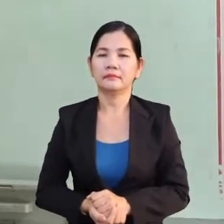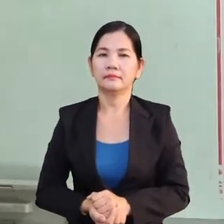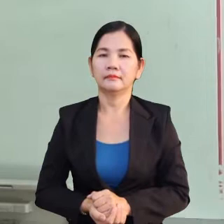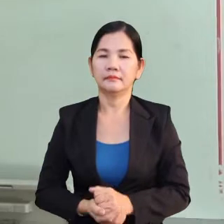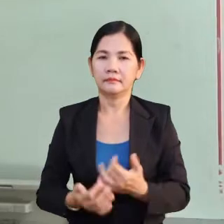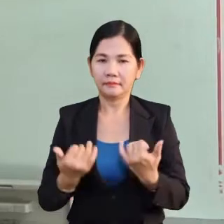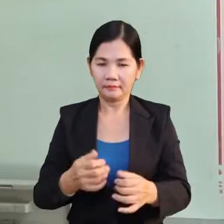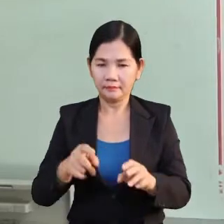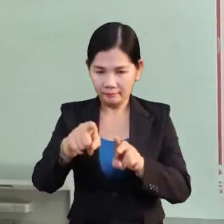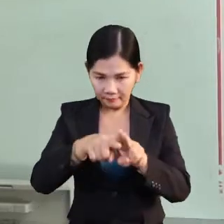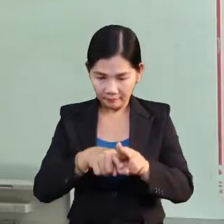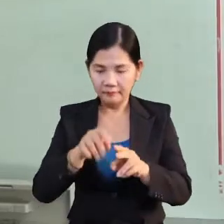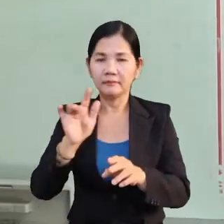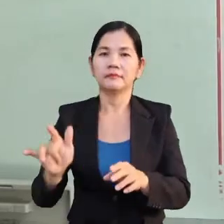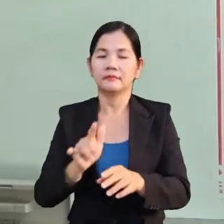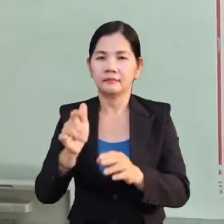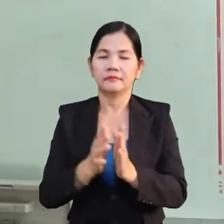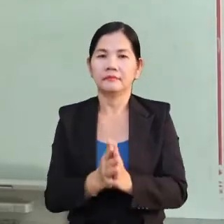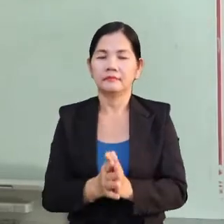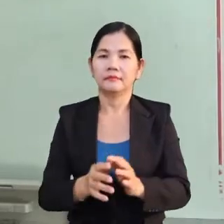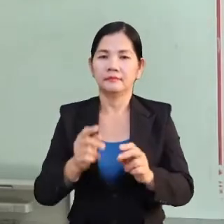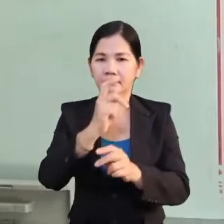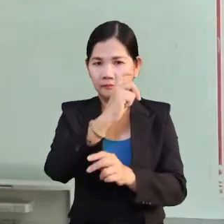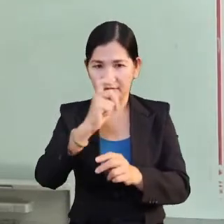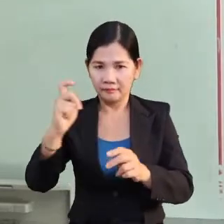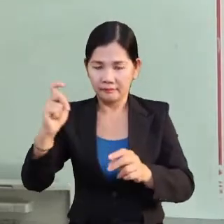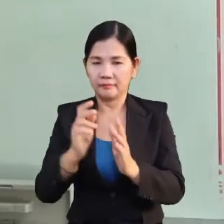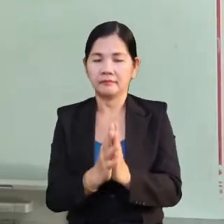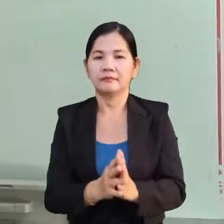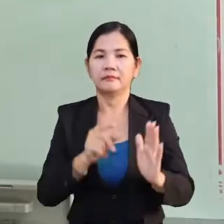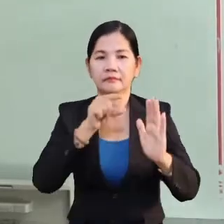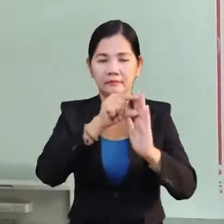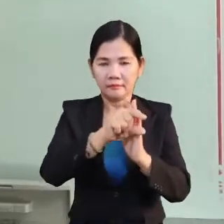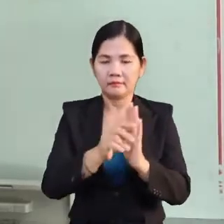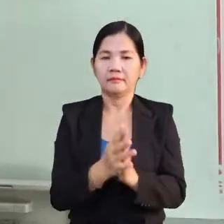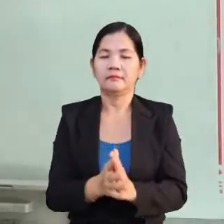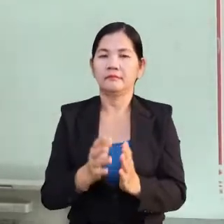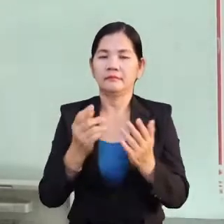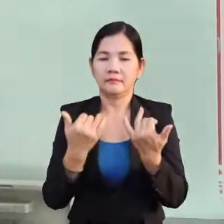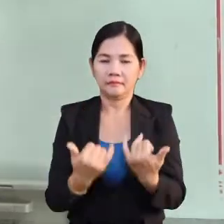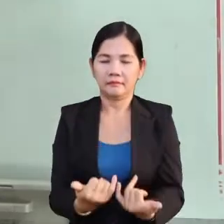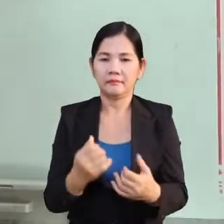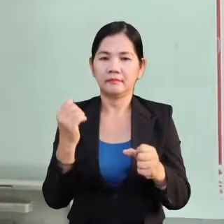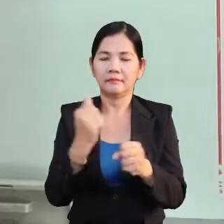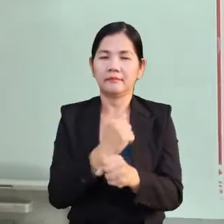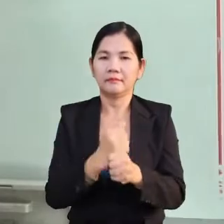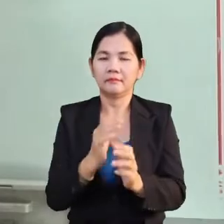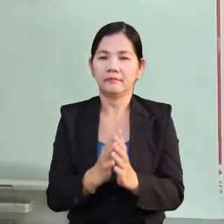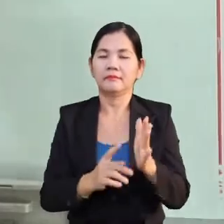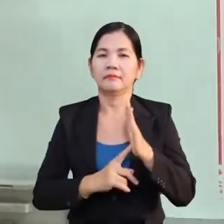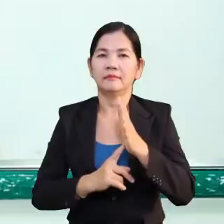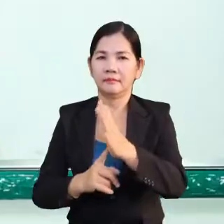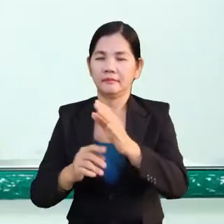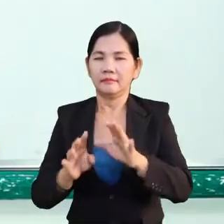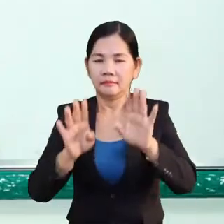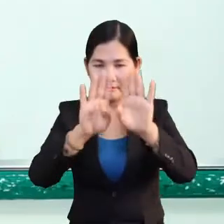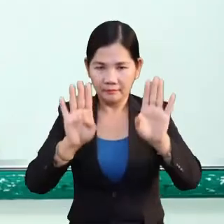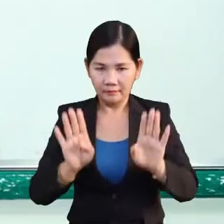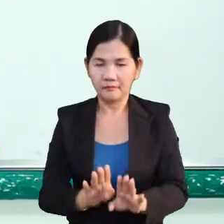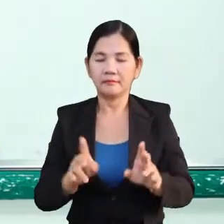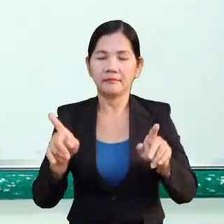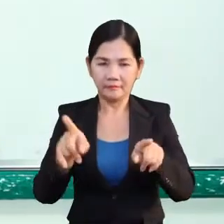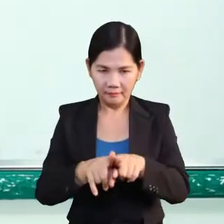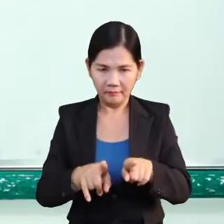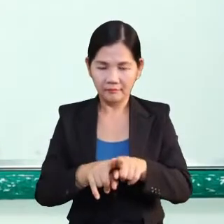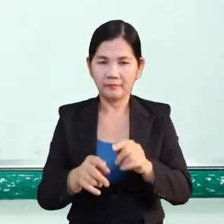ចាយើងប្រើបន្ទាត់សម្រាប់យើងកោសនៅក្រោមចំណងជើងនៃមេរៀនដោយអ្នកគ្រូកោសបង្ហាញកូននៅលើក្តារខៀ